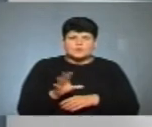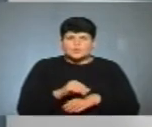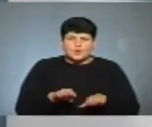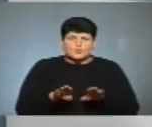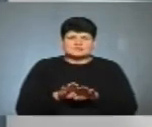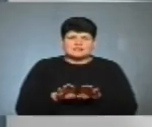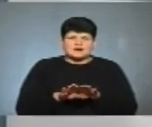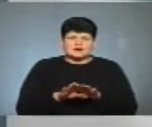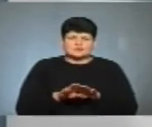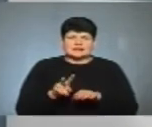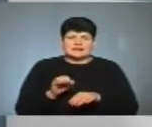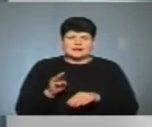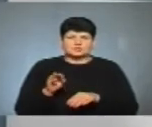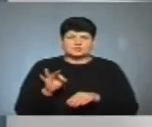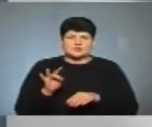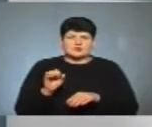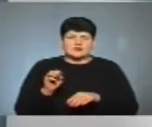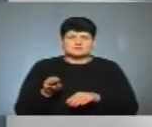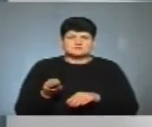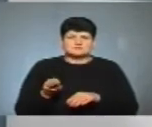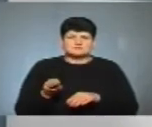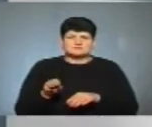однаковий електорат